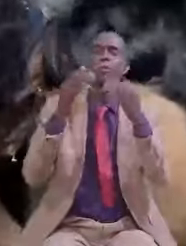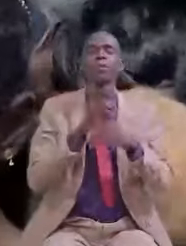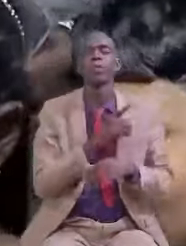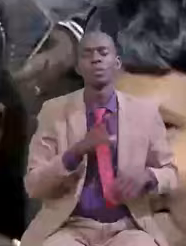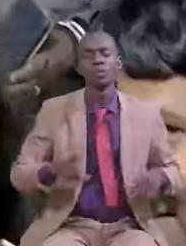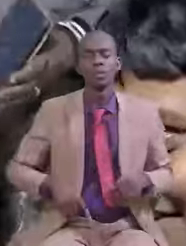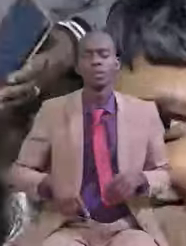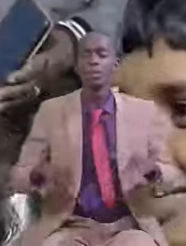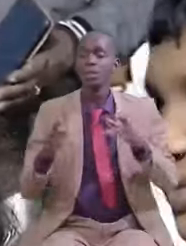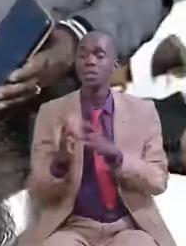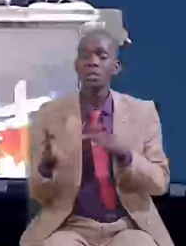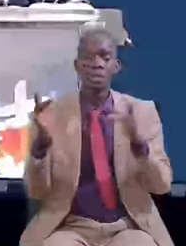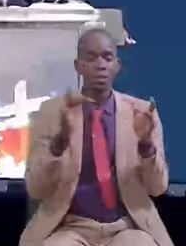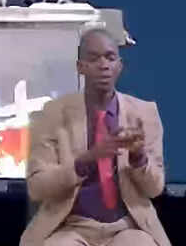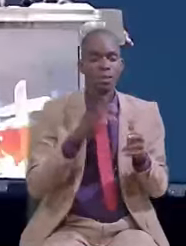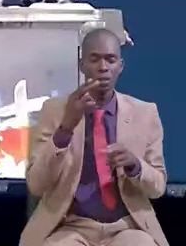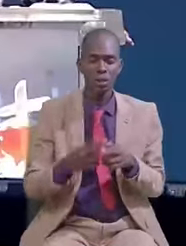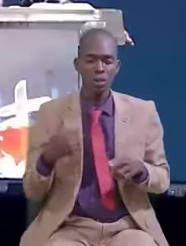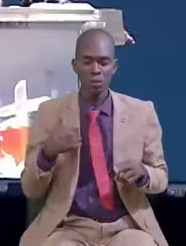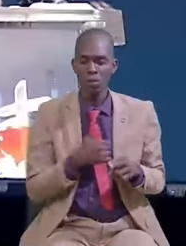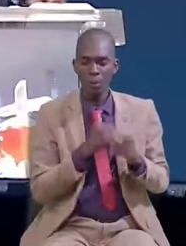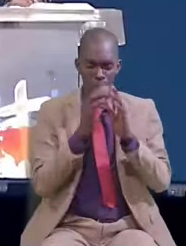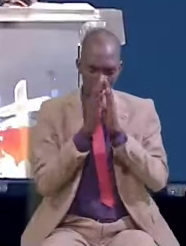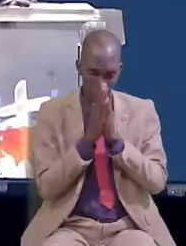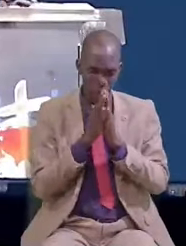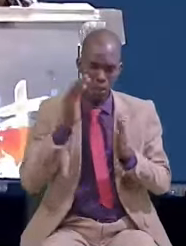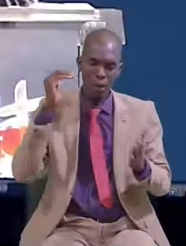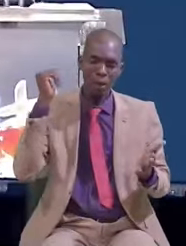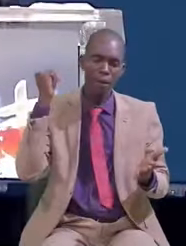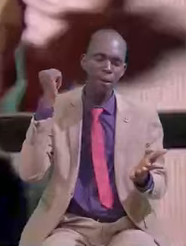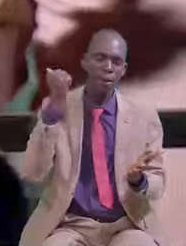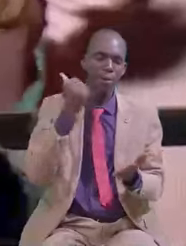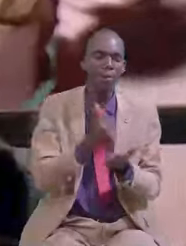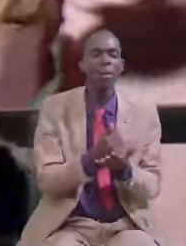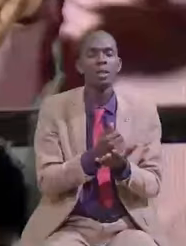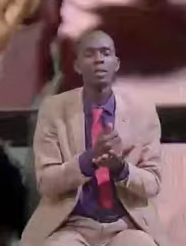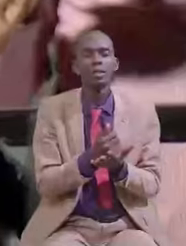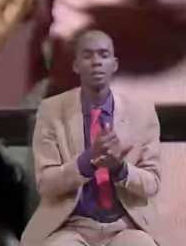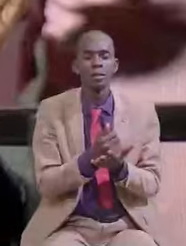Au nom de Jésus, nous prions.